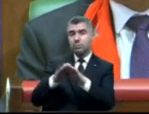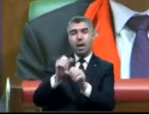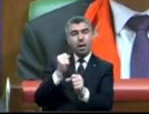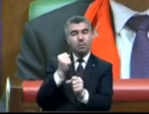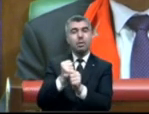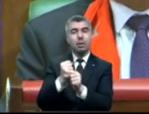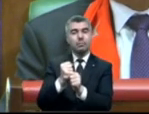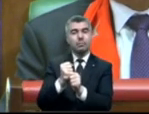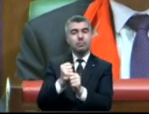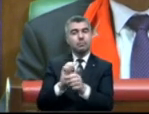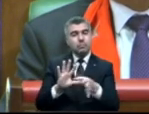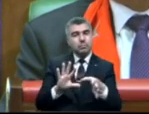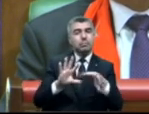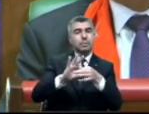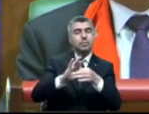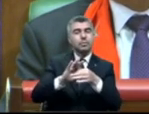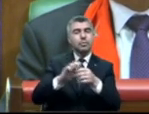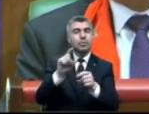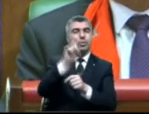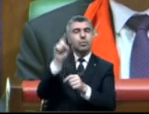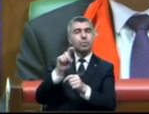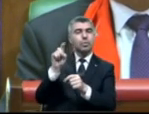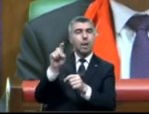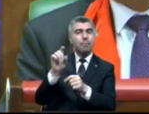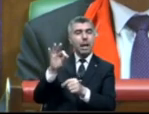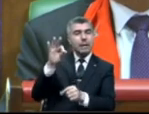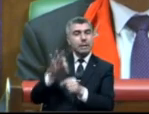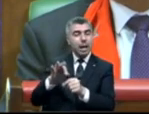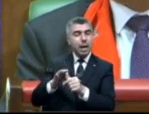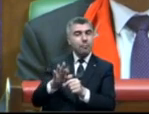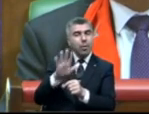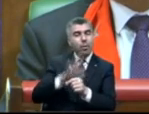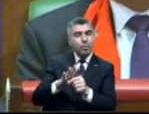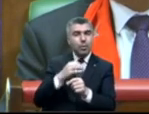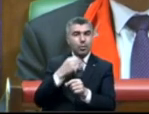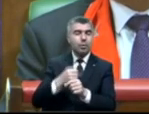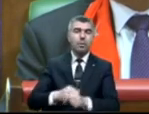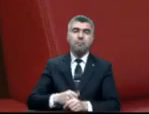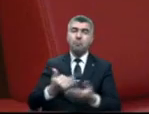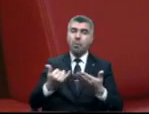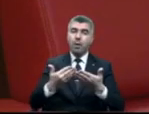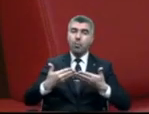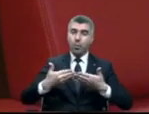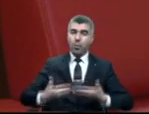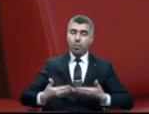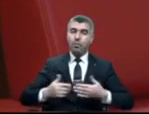العمل وتفعيل الشراكة مع الجماعة الترابية، وهي المناسبة لأفتح قوس السيدة الوزيرة